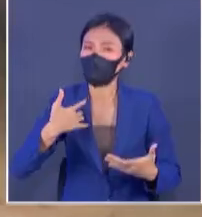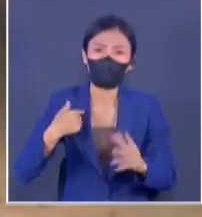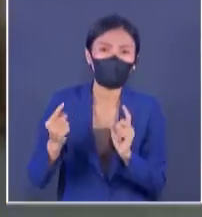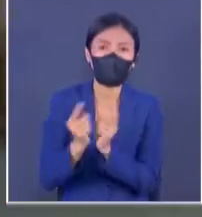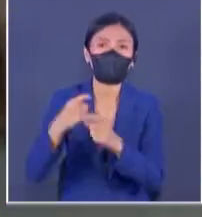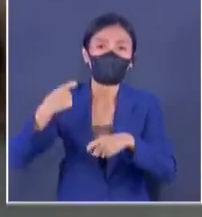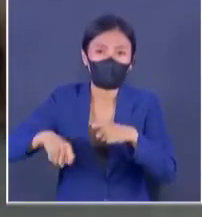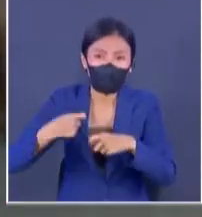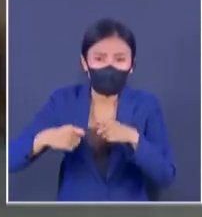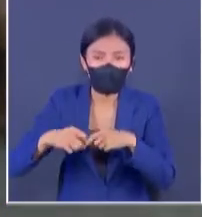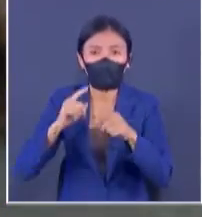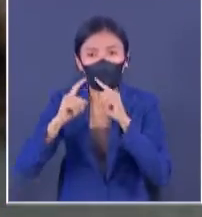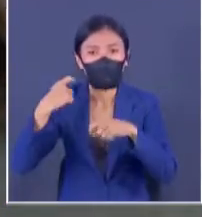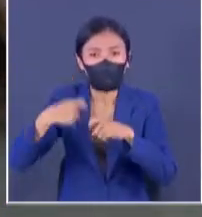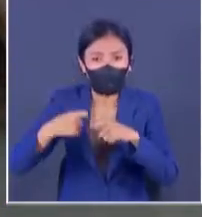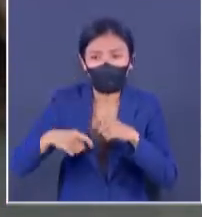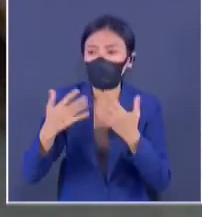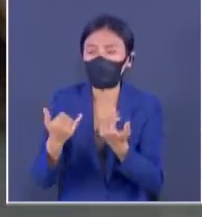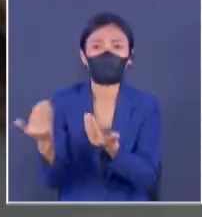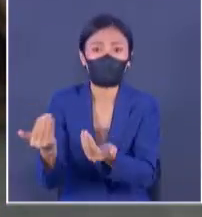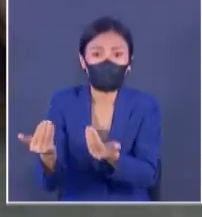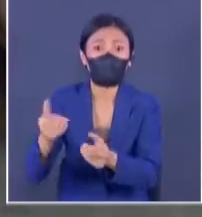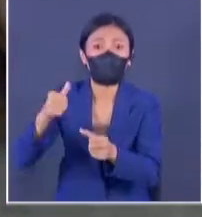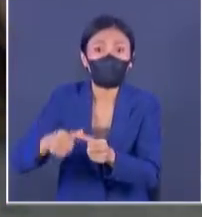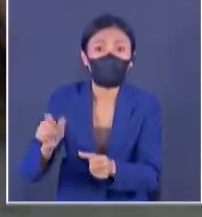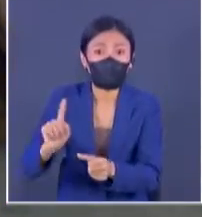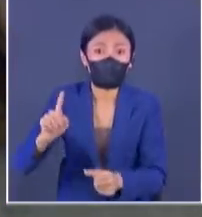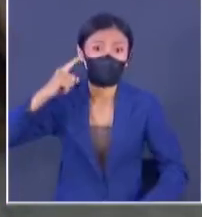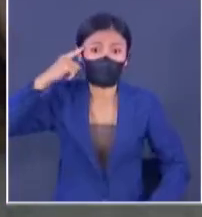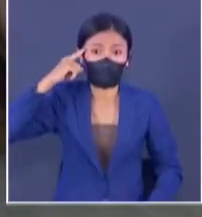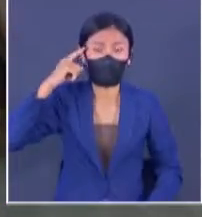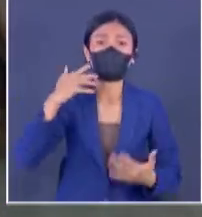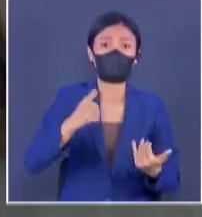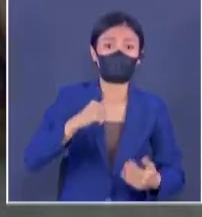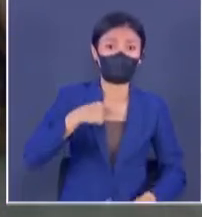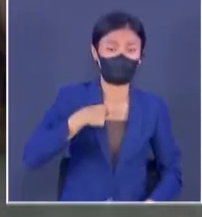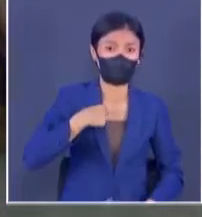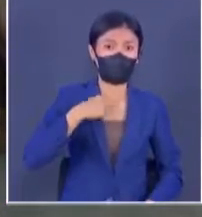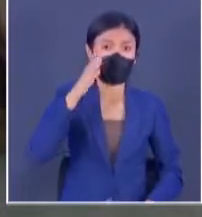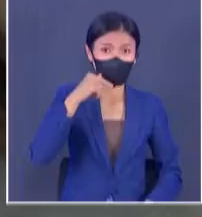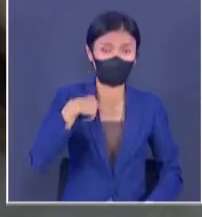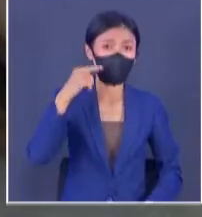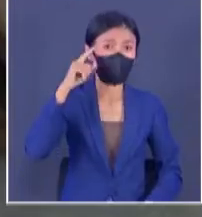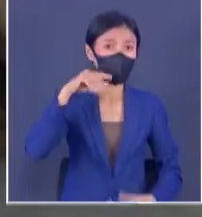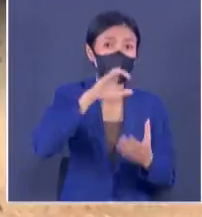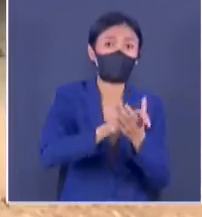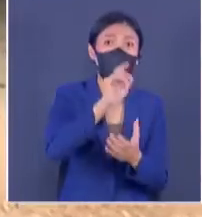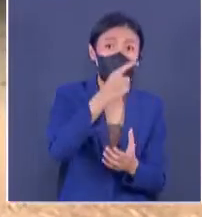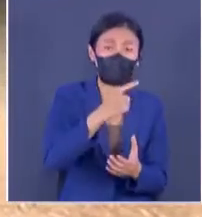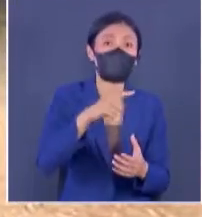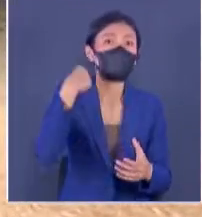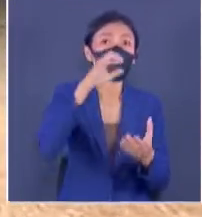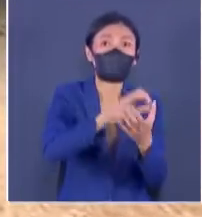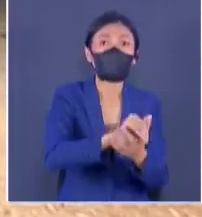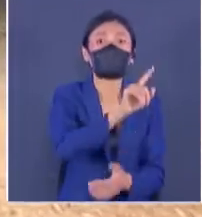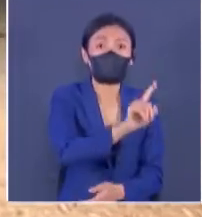แล้วก็ไม่รู้ว่าลูกสาวไปอาศัยอยู่ที่ไหนจนกระทั่งภรรยาใหม่ของนายบุญเที่ยงได้เสียชีวิตลงนายบุญเที่ยงจึงตั